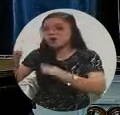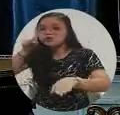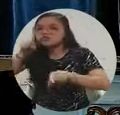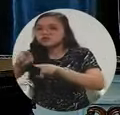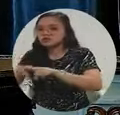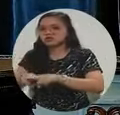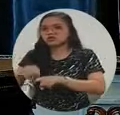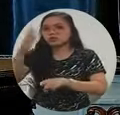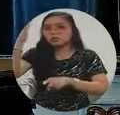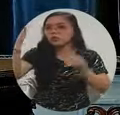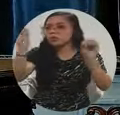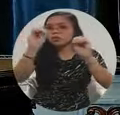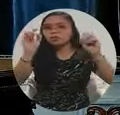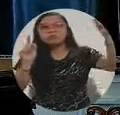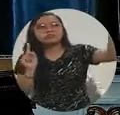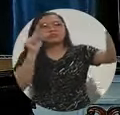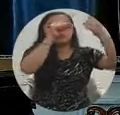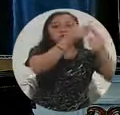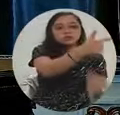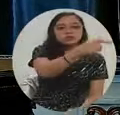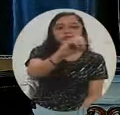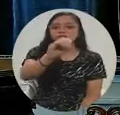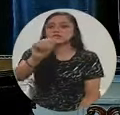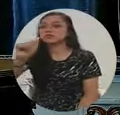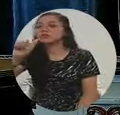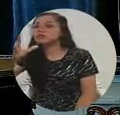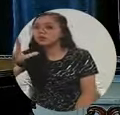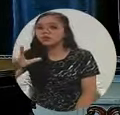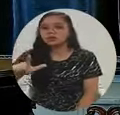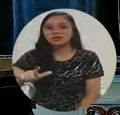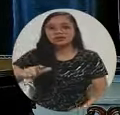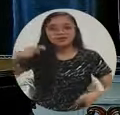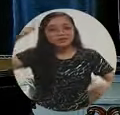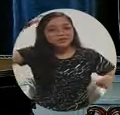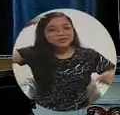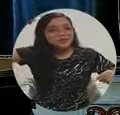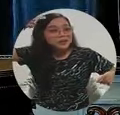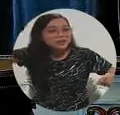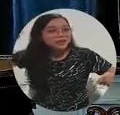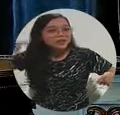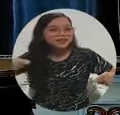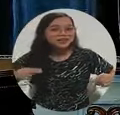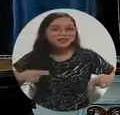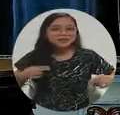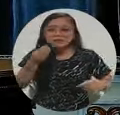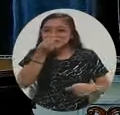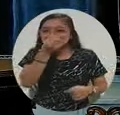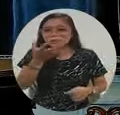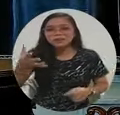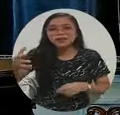town. Bisag manudla ako, yung ang buhok niya, pila ng kabuhok na bilin.